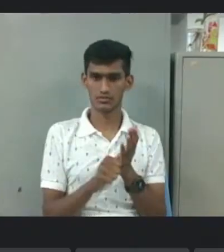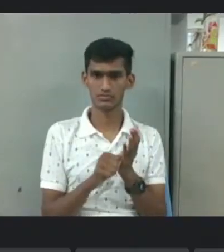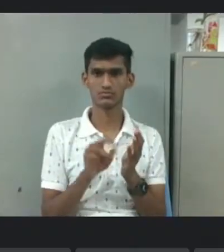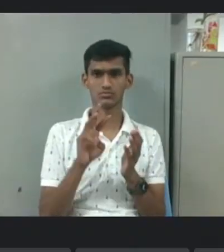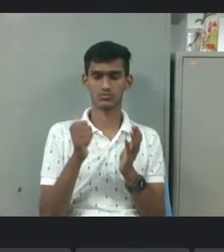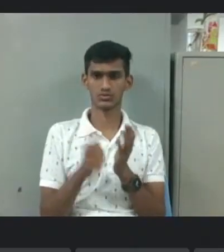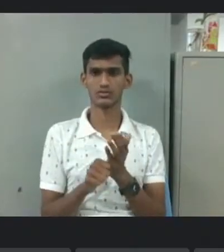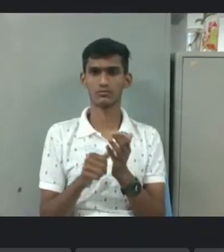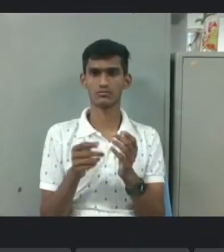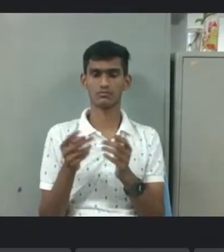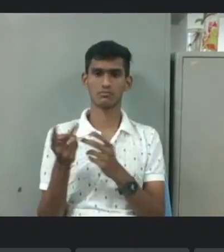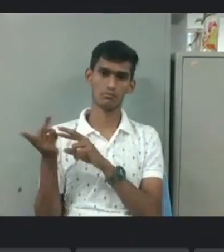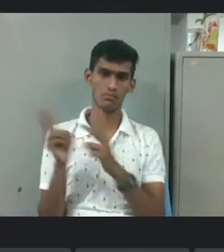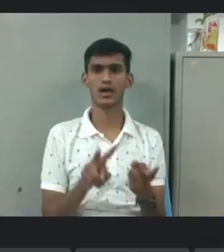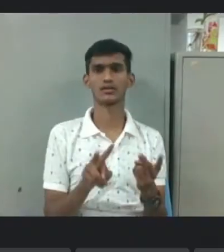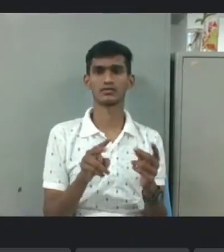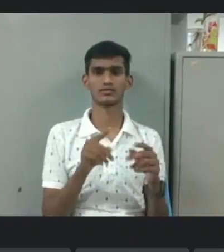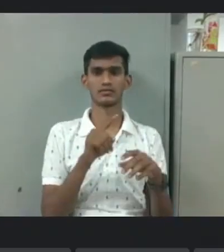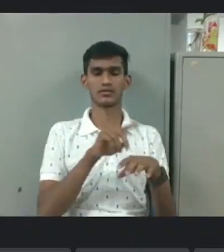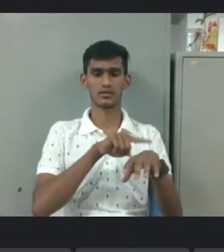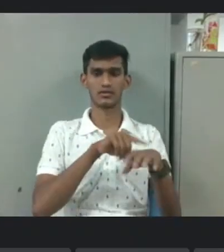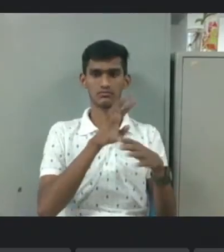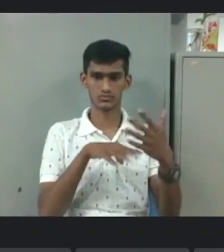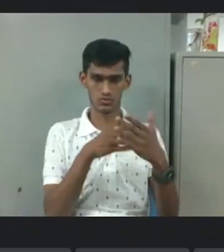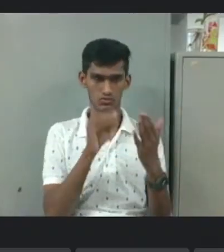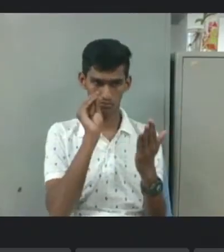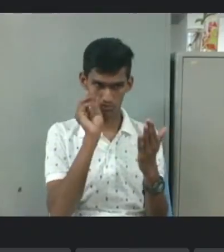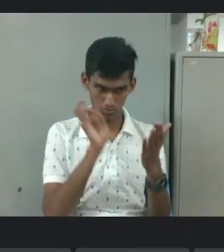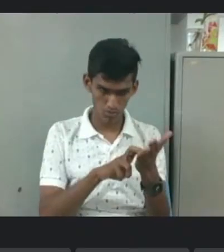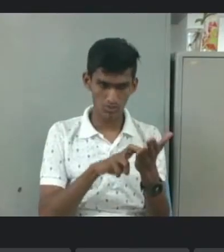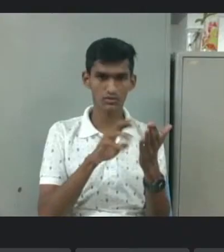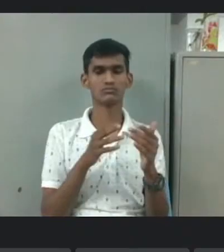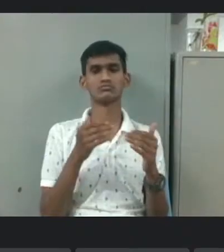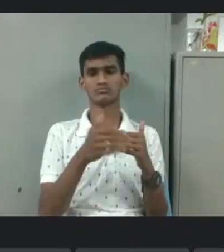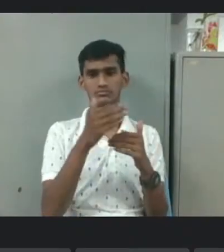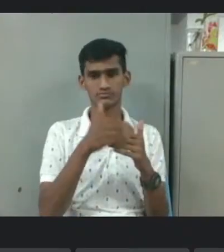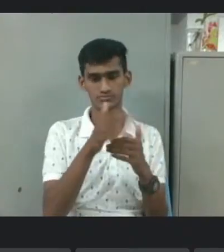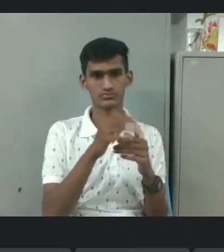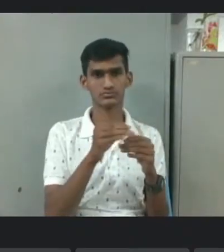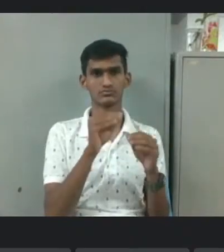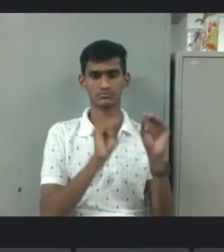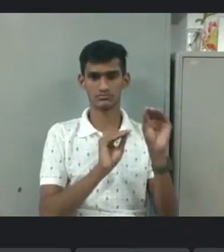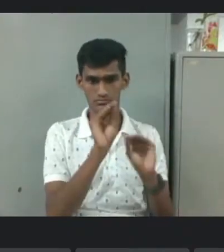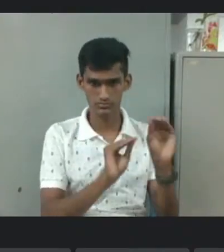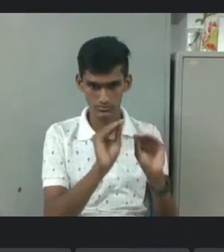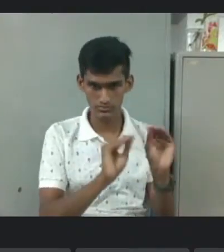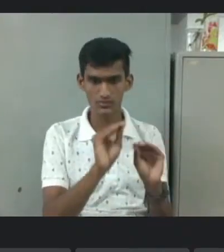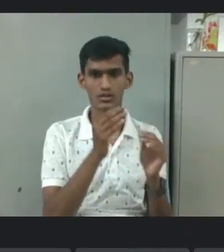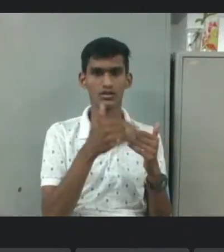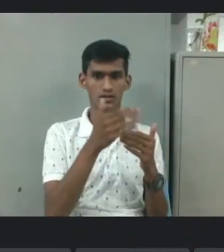തിരിച്ചു ഫോളോ അപ്പിന് പോകണം. വീണ്ടും കാര്യങ്ങൾ അതിനൊരു മുടക്കം സംഭവിക്കാതെ തുടർച്ചയായിട്ട് ഇതിന് വേണ്ടുന്ന